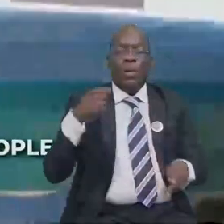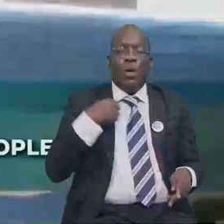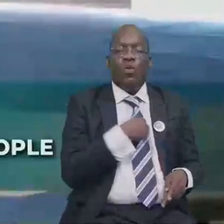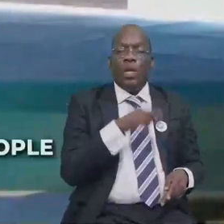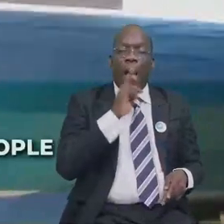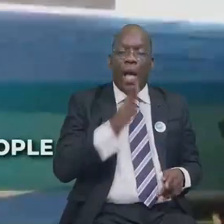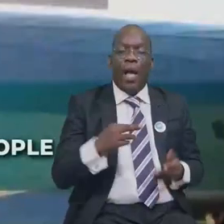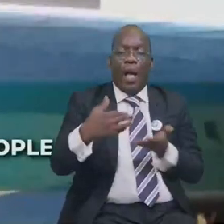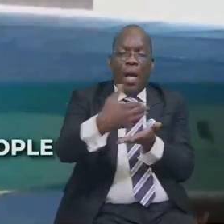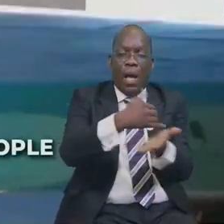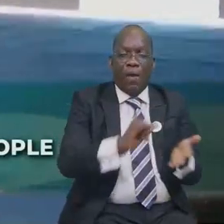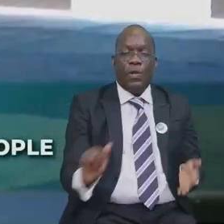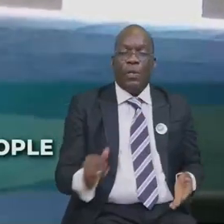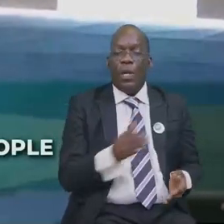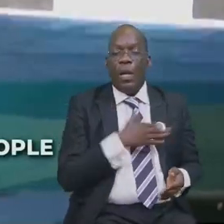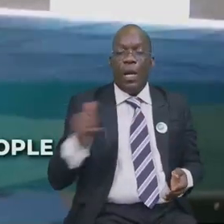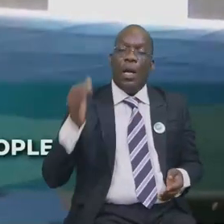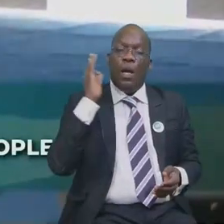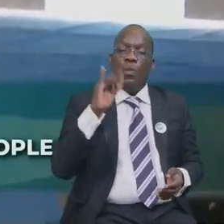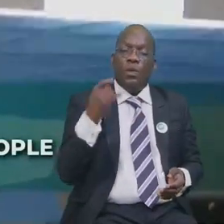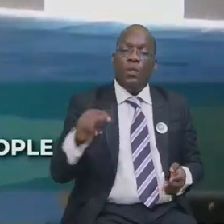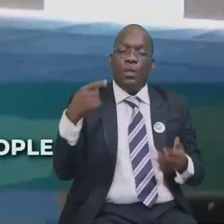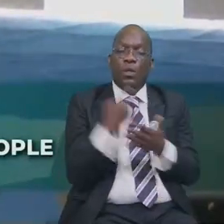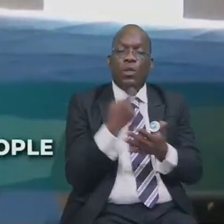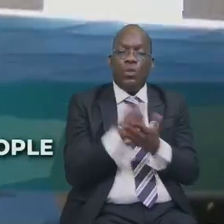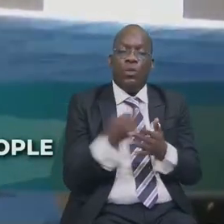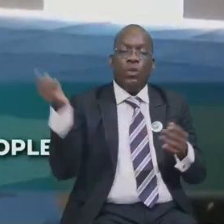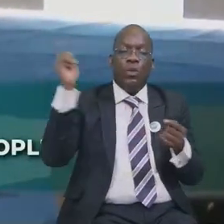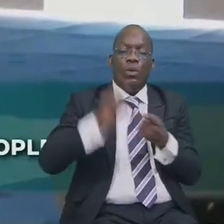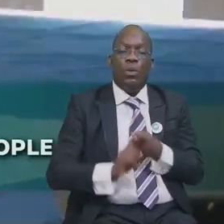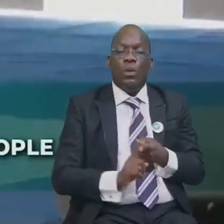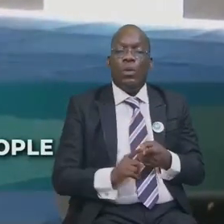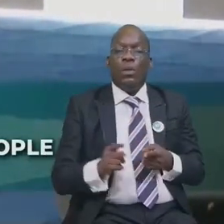sommes censés moissonner et à qui nous prêchons l'évangile,